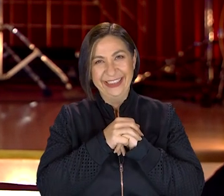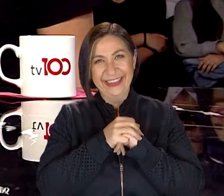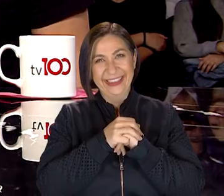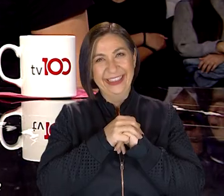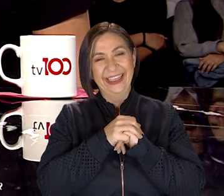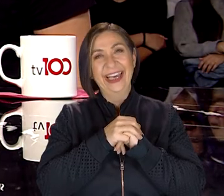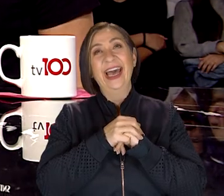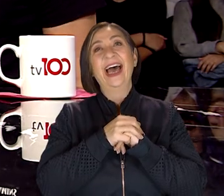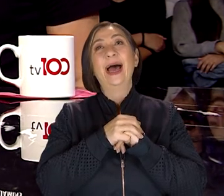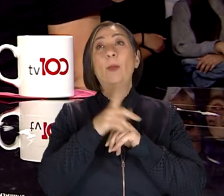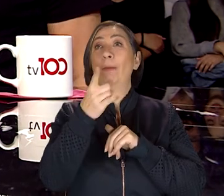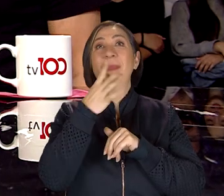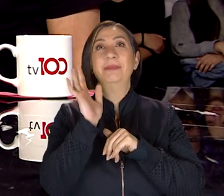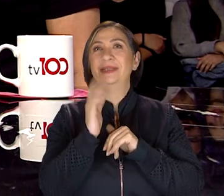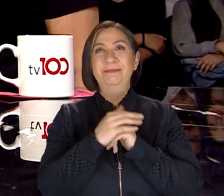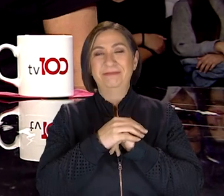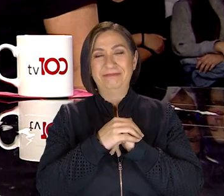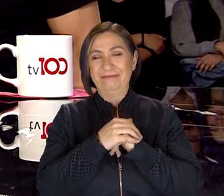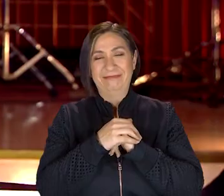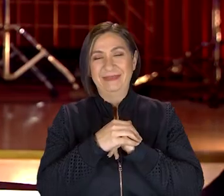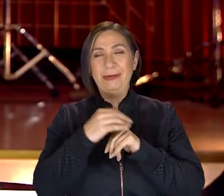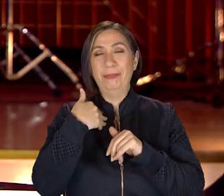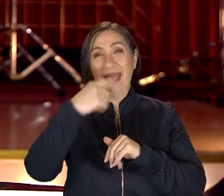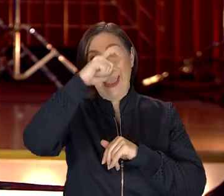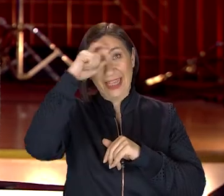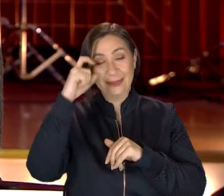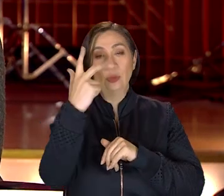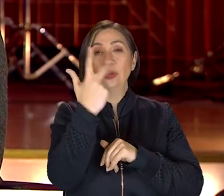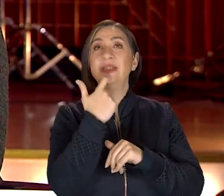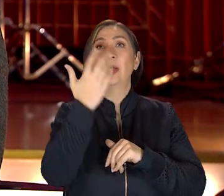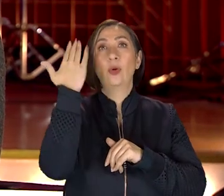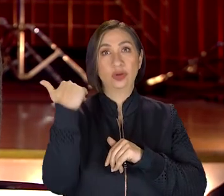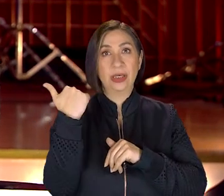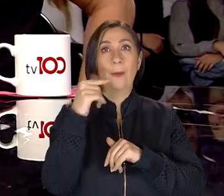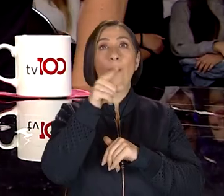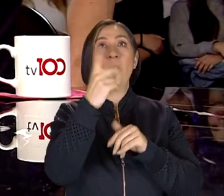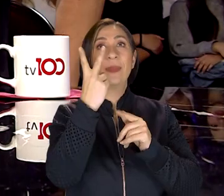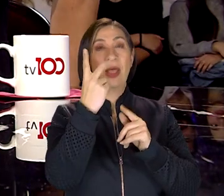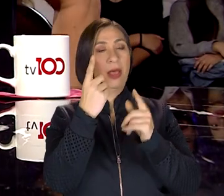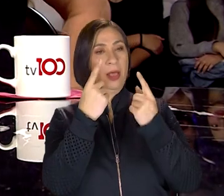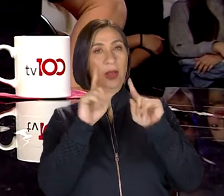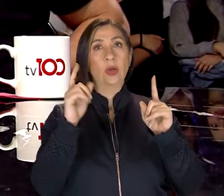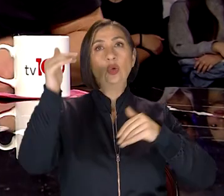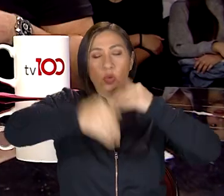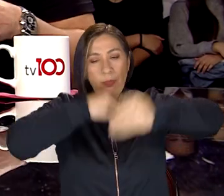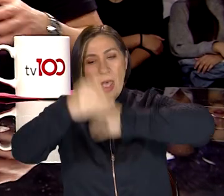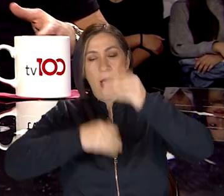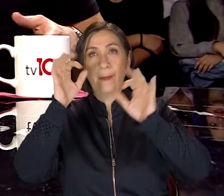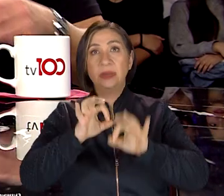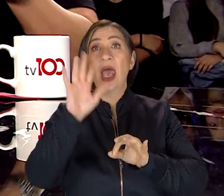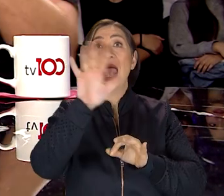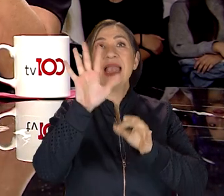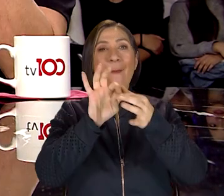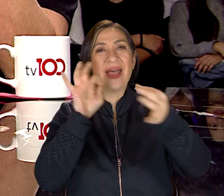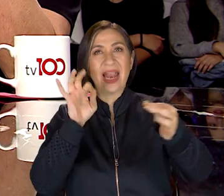Abi yediklerinden dolayı yani. Hiç bilmediğim hani, şeyler. Şimdi mesela ben yazın 3 sene önce böyle bir enteresan bir şekilde bir yüzmeye başladım ben. 50